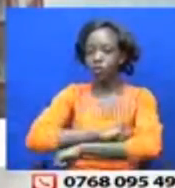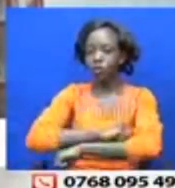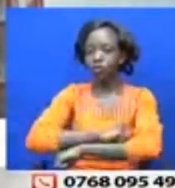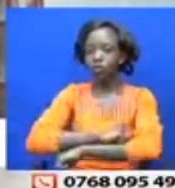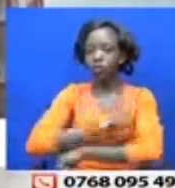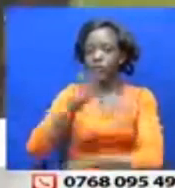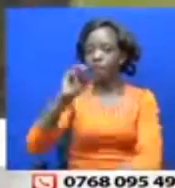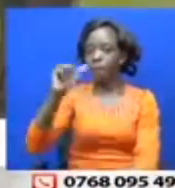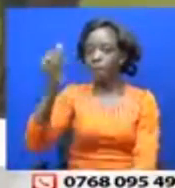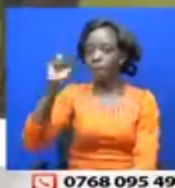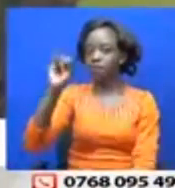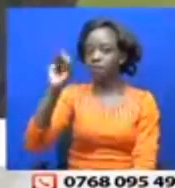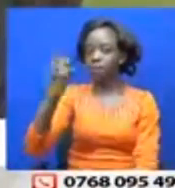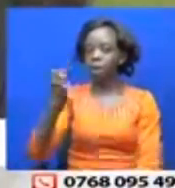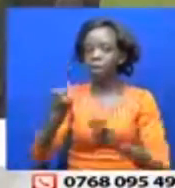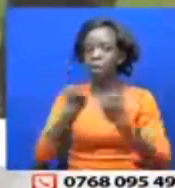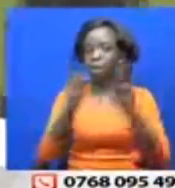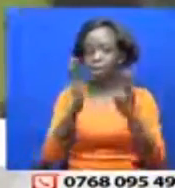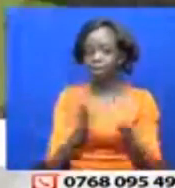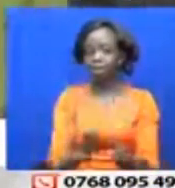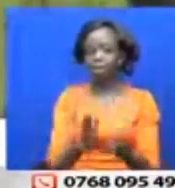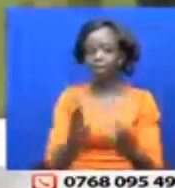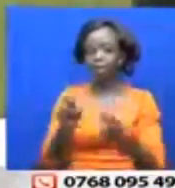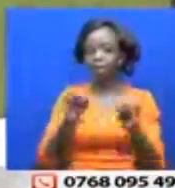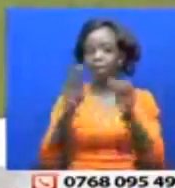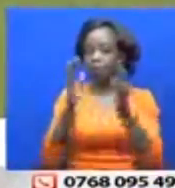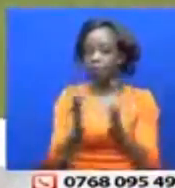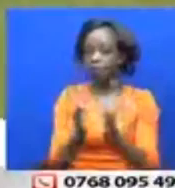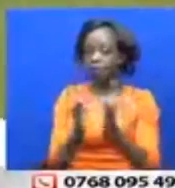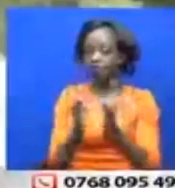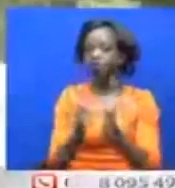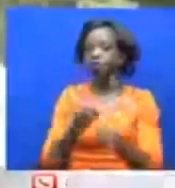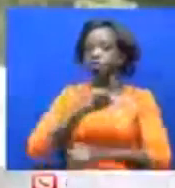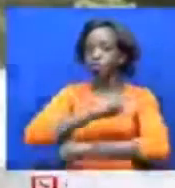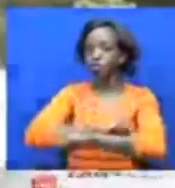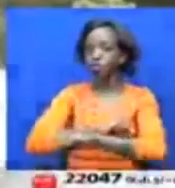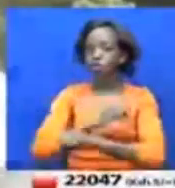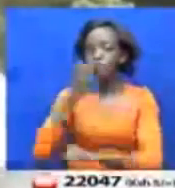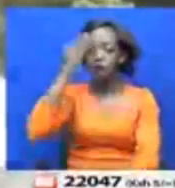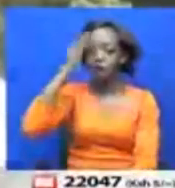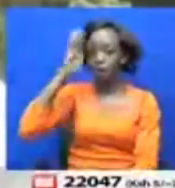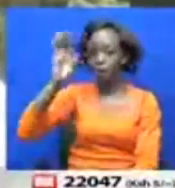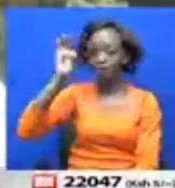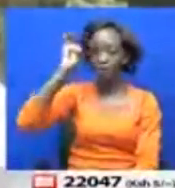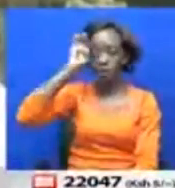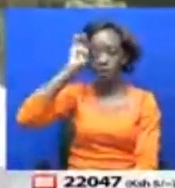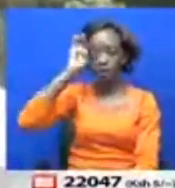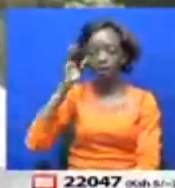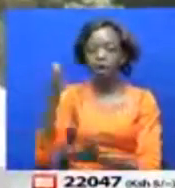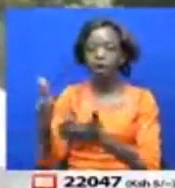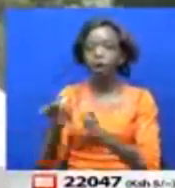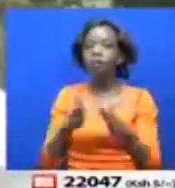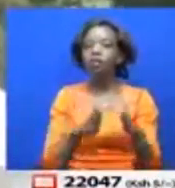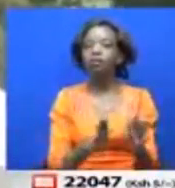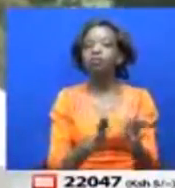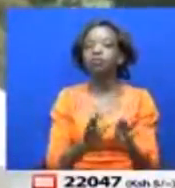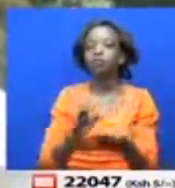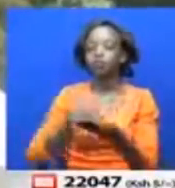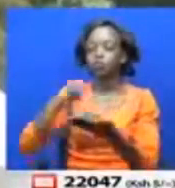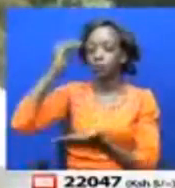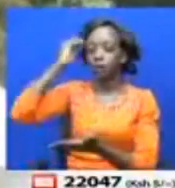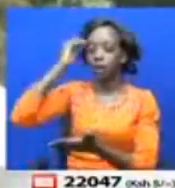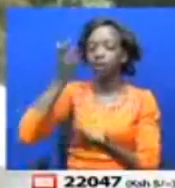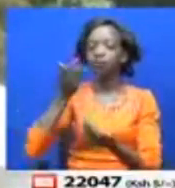Masika ni meneja wa kikosi hicho. Kando na chuo kutoa elimu na kutoa nafasi ya kuelimisha